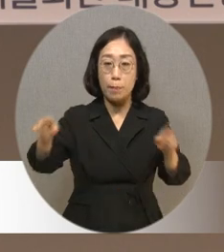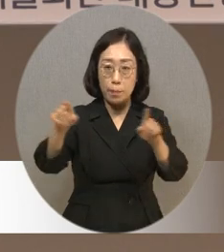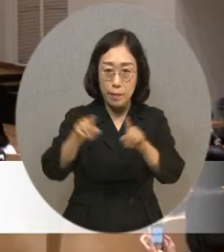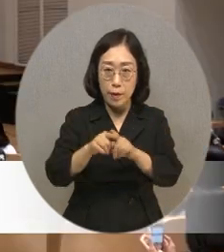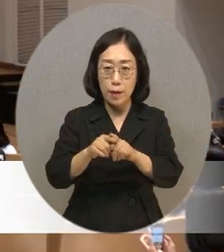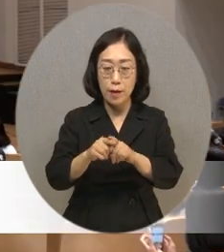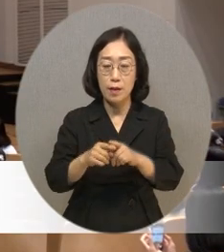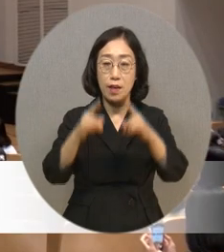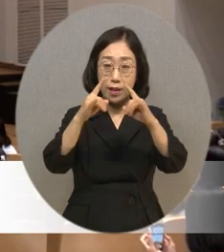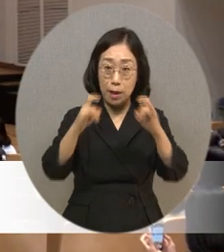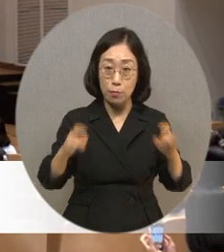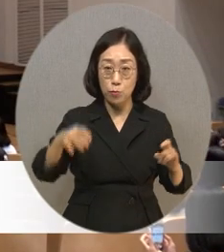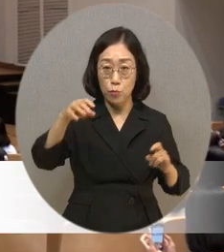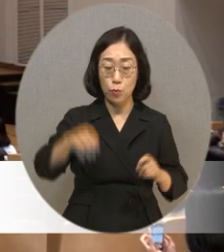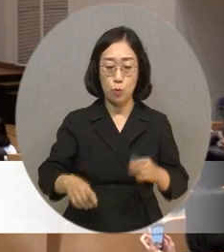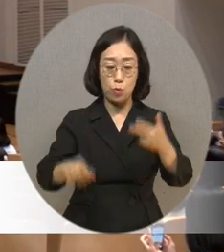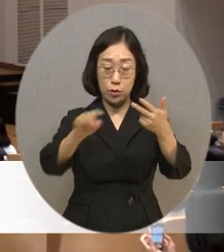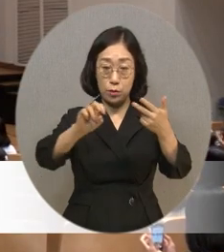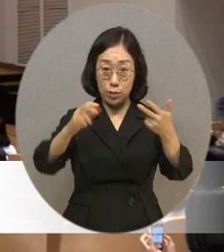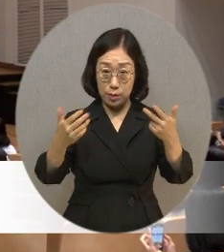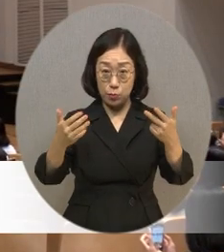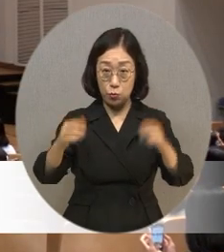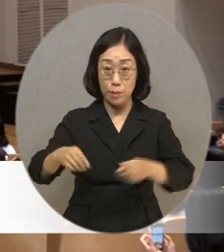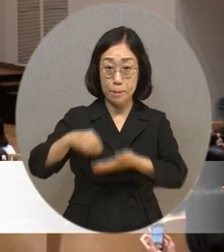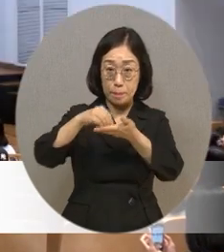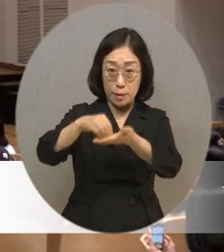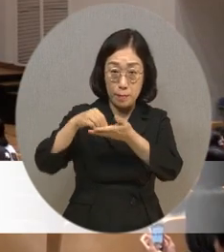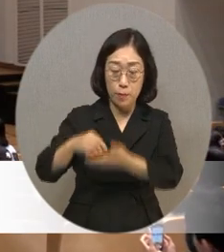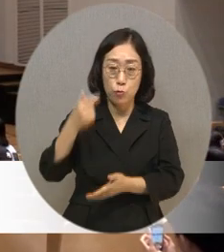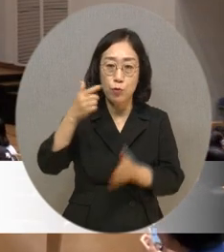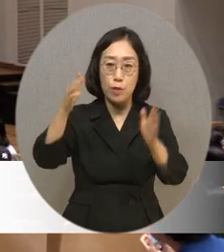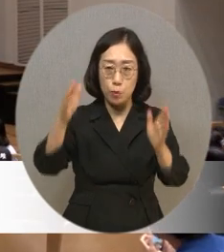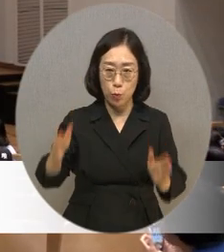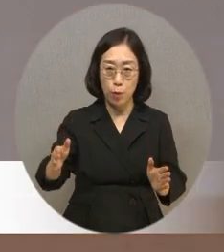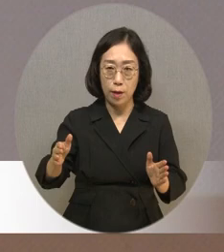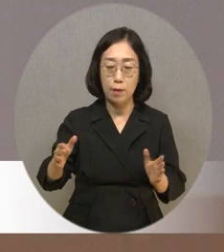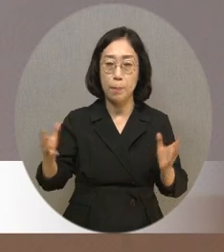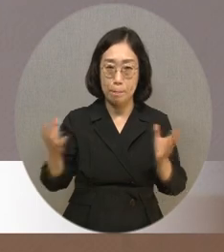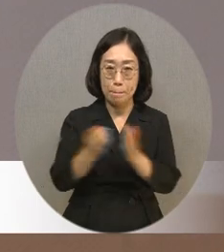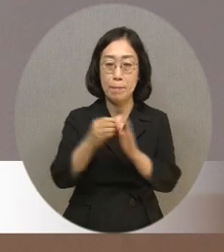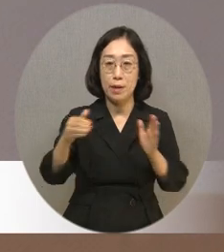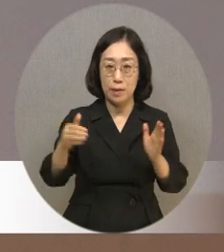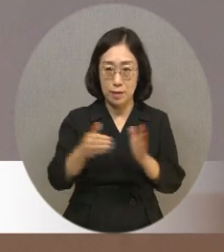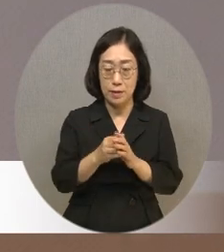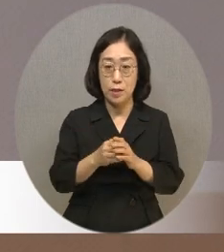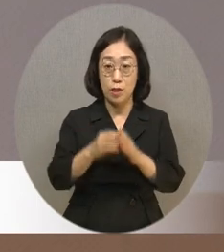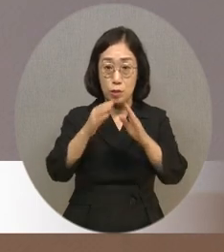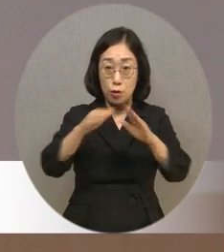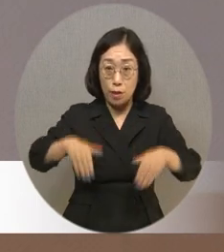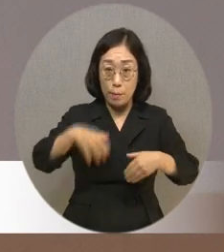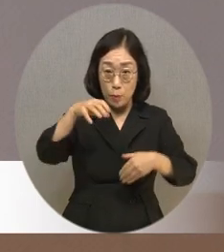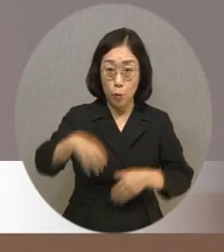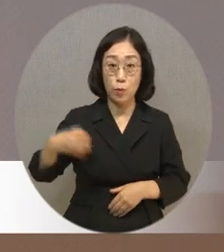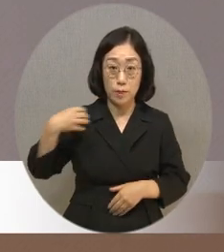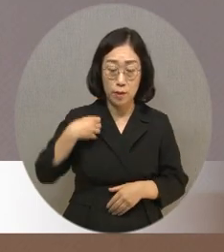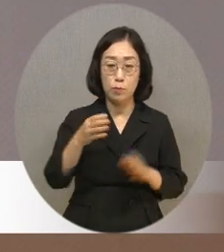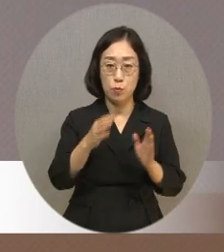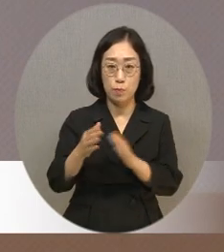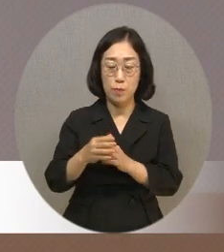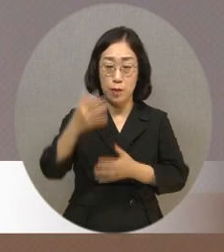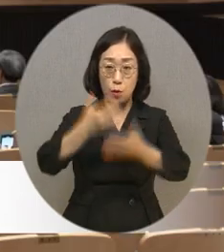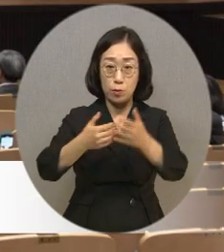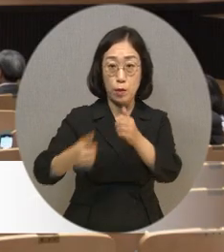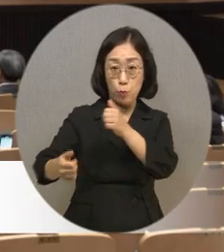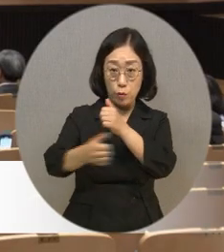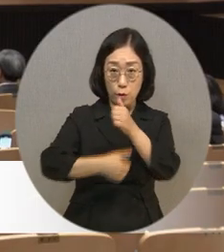캠프가 지난 29일 입소식을 시작으로 6일간 진행됐습니다 전라남도가 주최하고 전남 영상위원회가